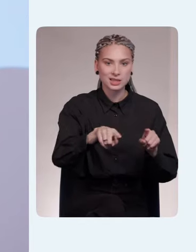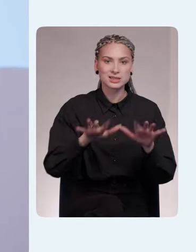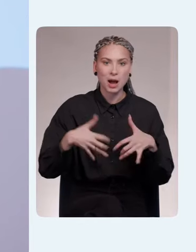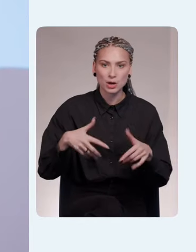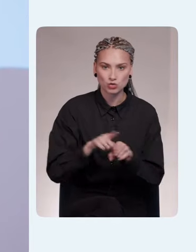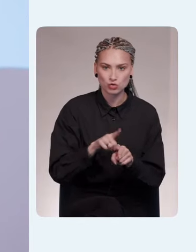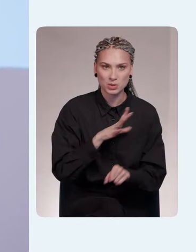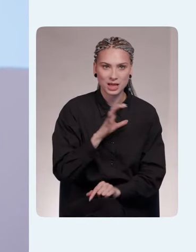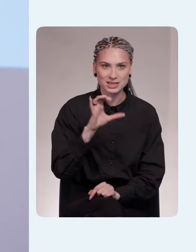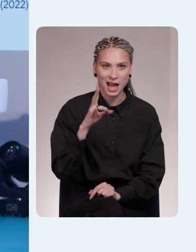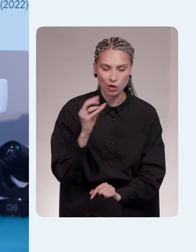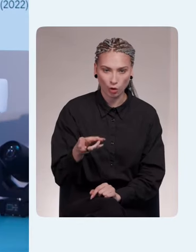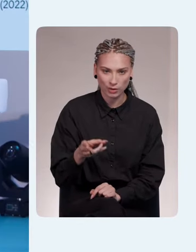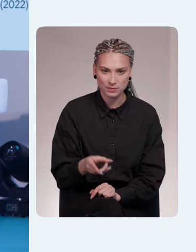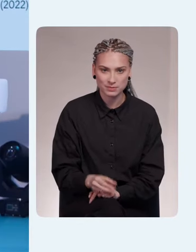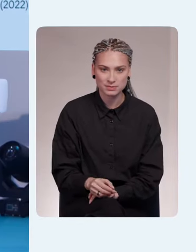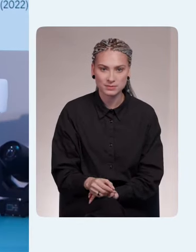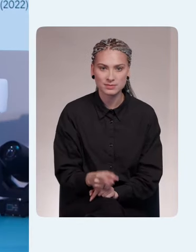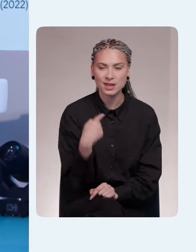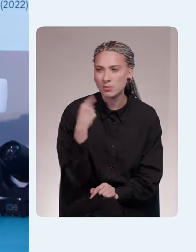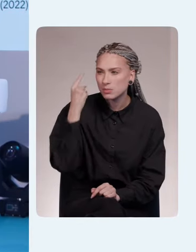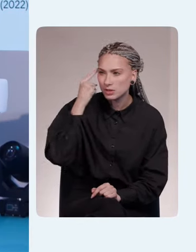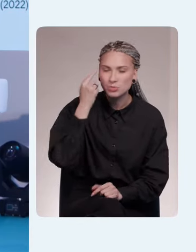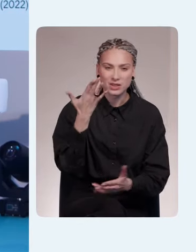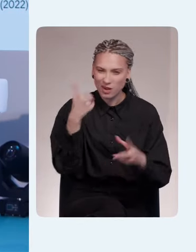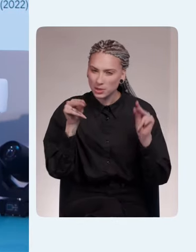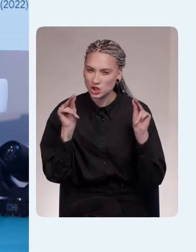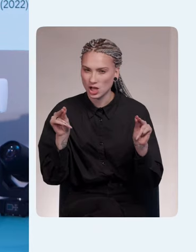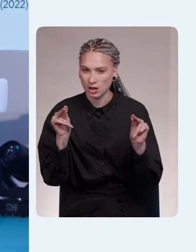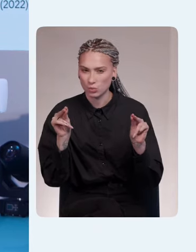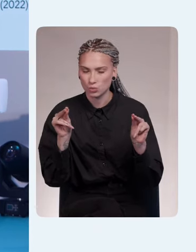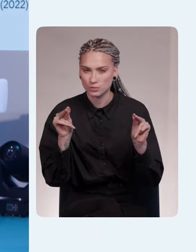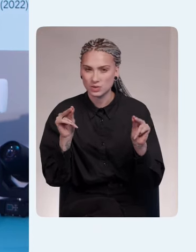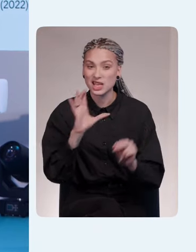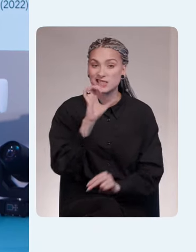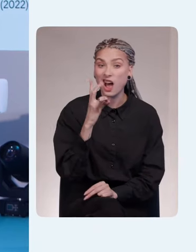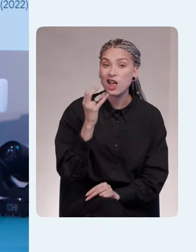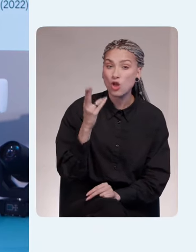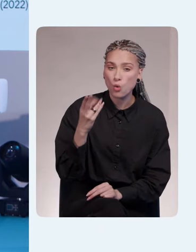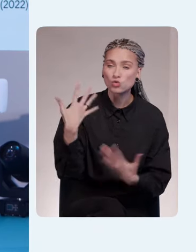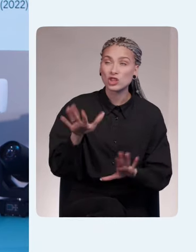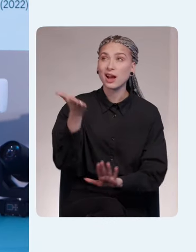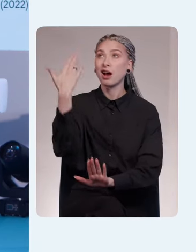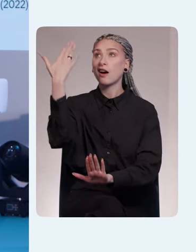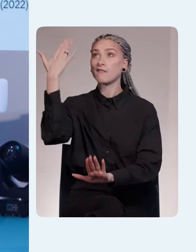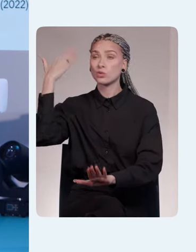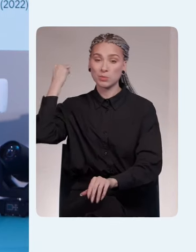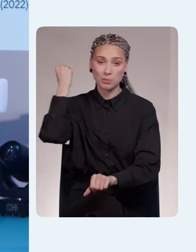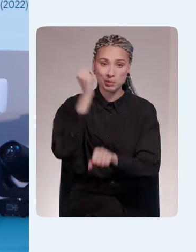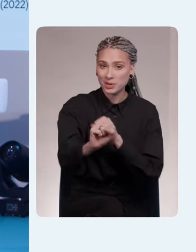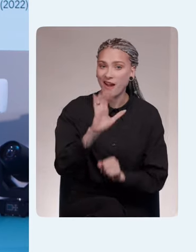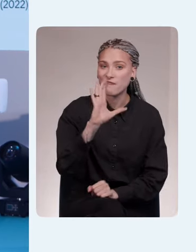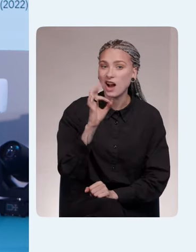Санек. Я вот о чем подумал. Давайте по чесноку. Саньки уже давно выиграли Ваньков.